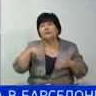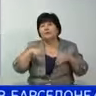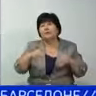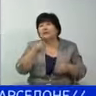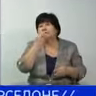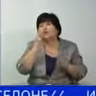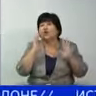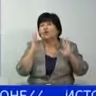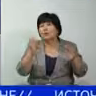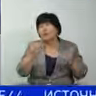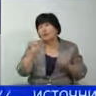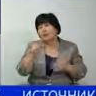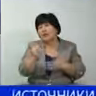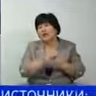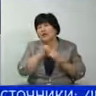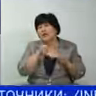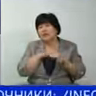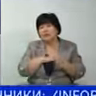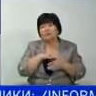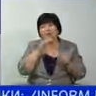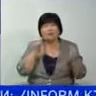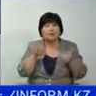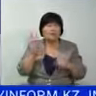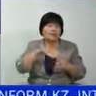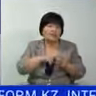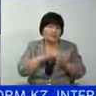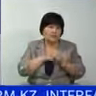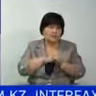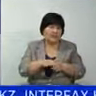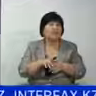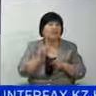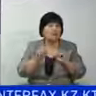цветочный бульвар. Поручено держать на контроле исполнение в срок всех намеченных дел и поручений.